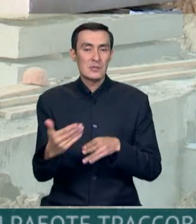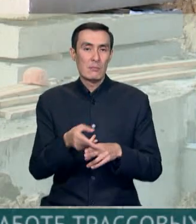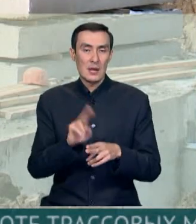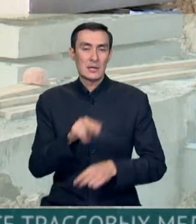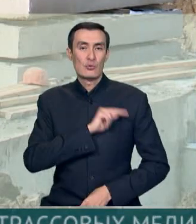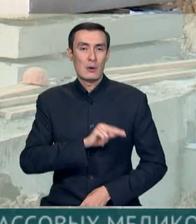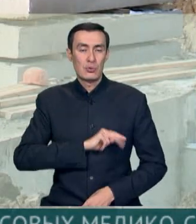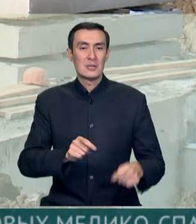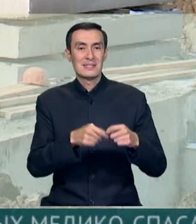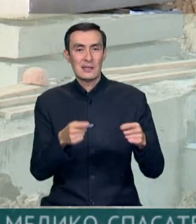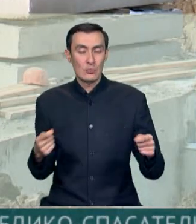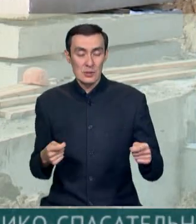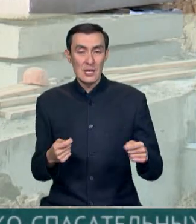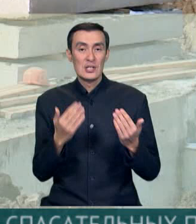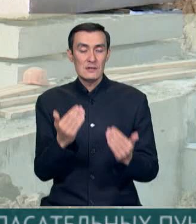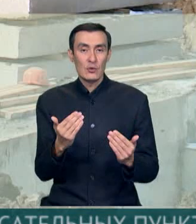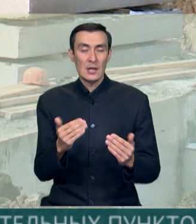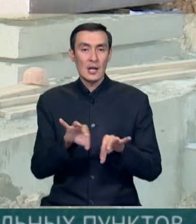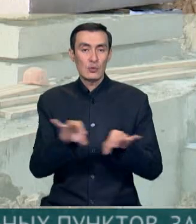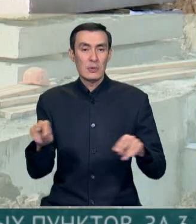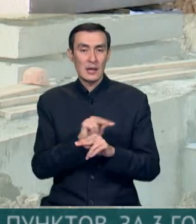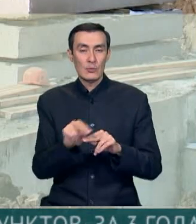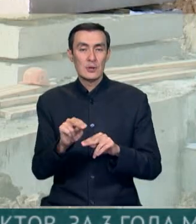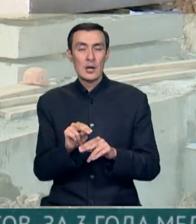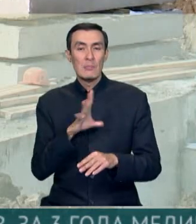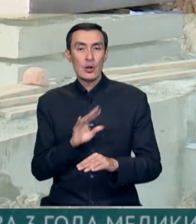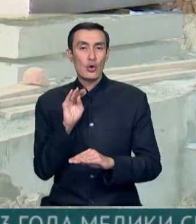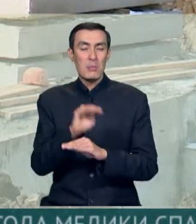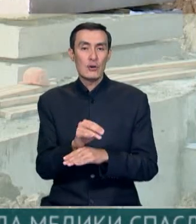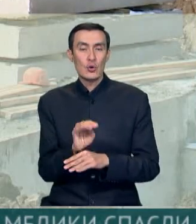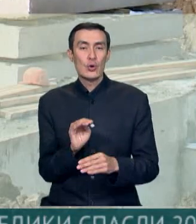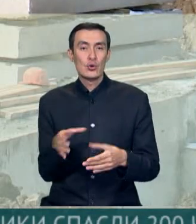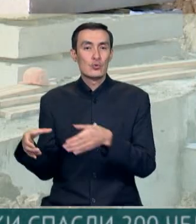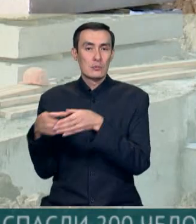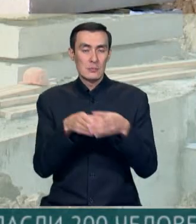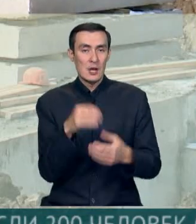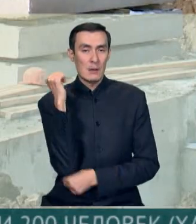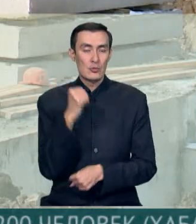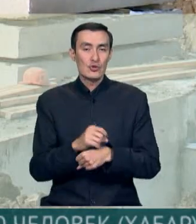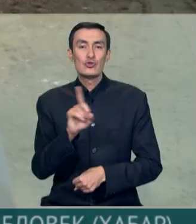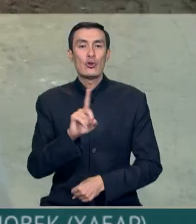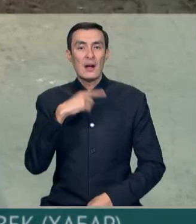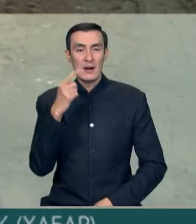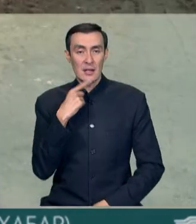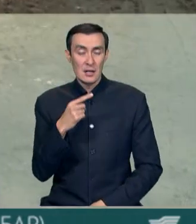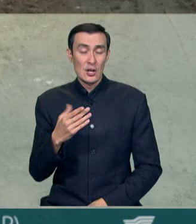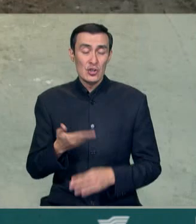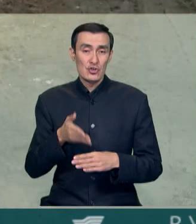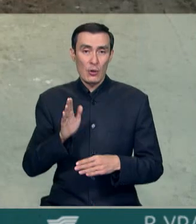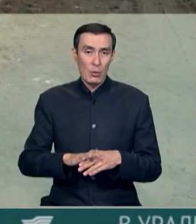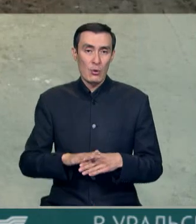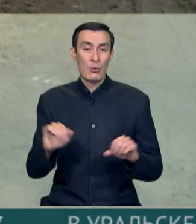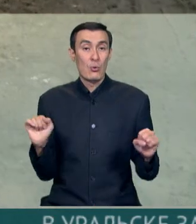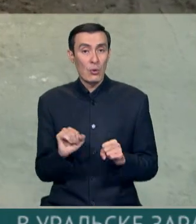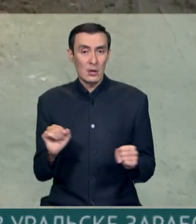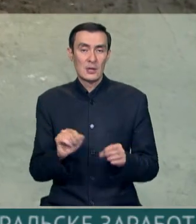работы затянулись. Сегодня на объект переброшены дополнительные силы. Вот что говорят сами рабочие. Тяжеловато, да,